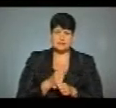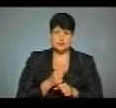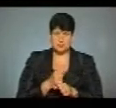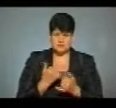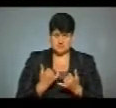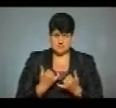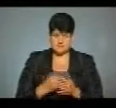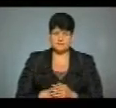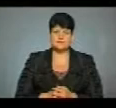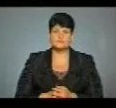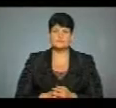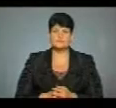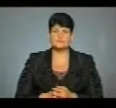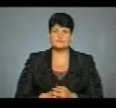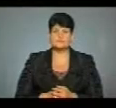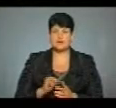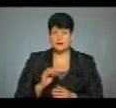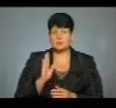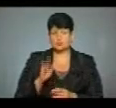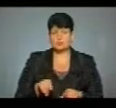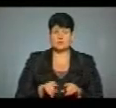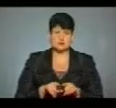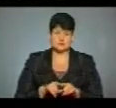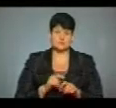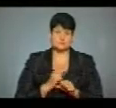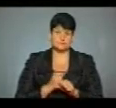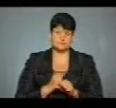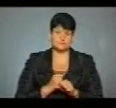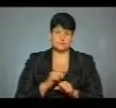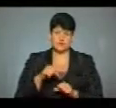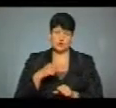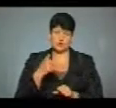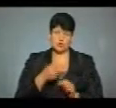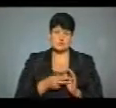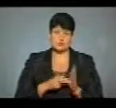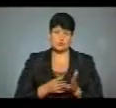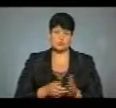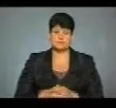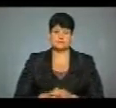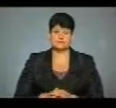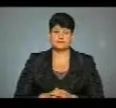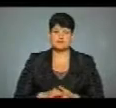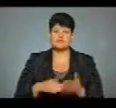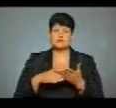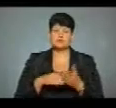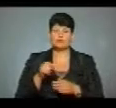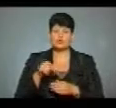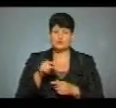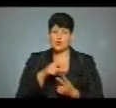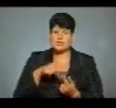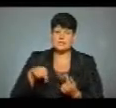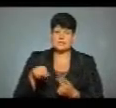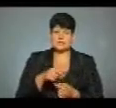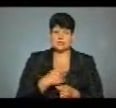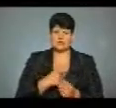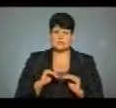виготовляється і буде так само впроваджена. В цьому році плануємо. За допомогою цього кільця